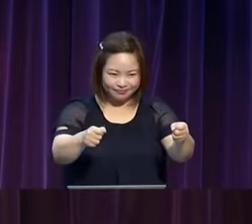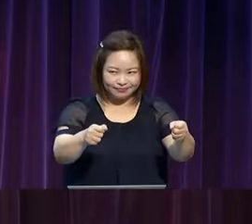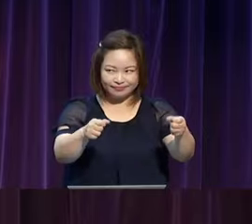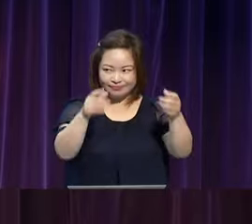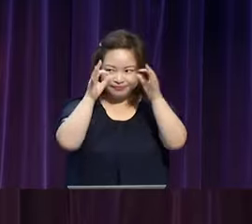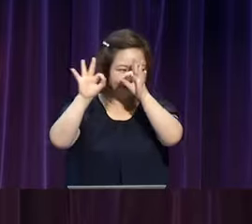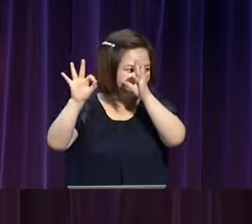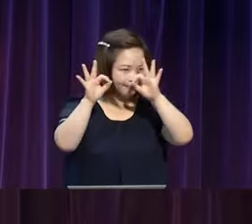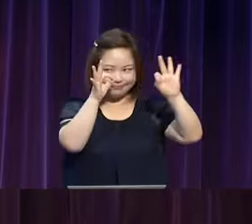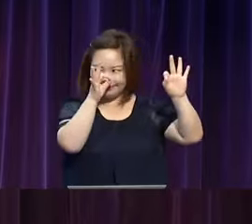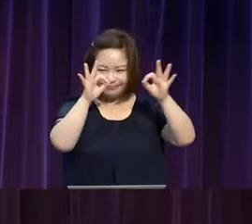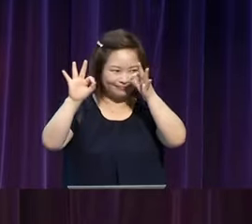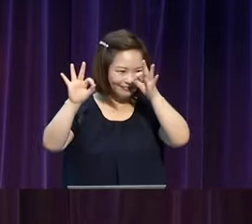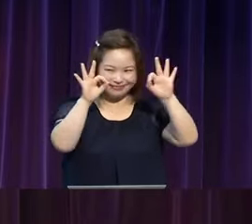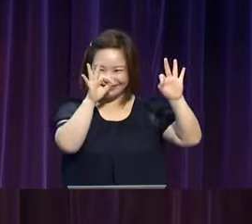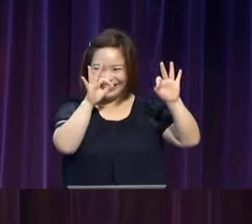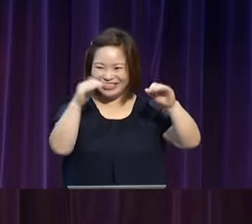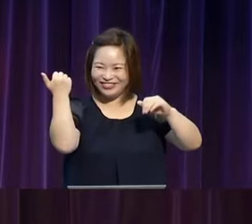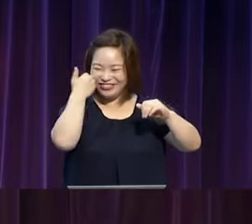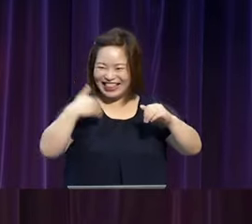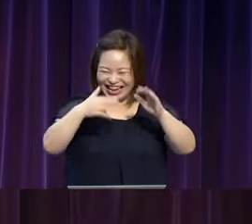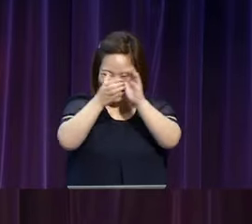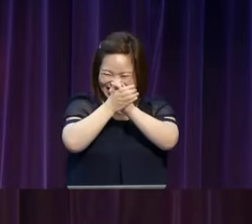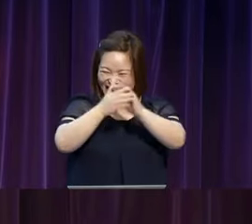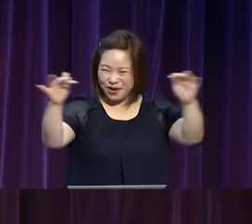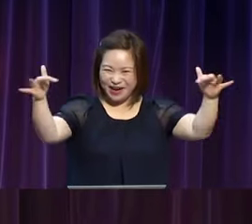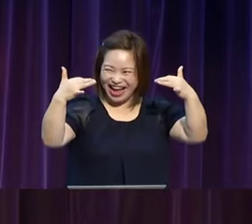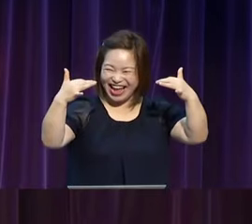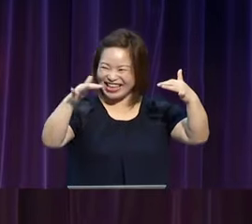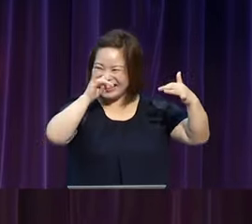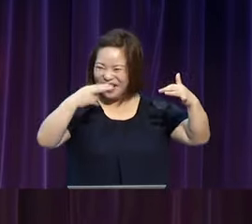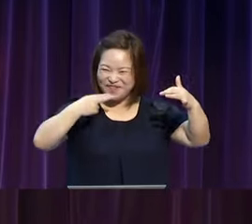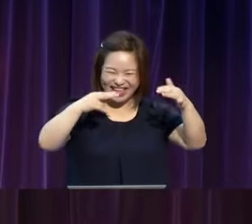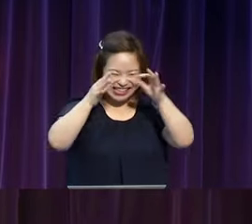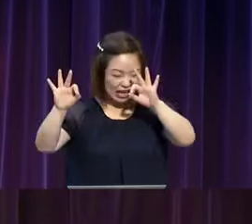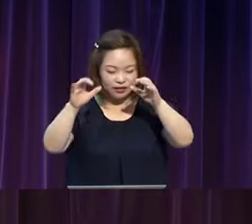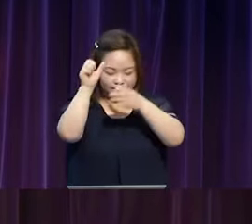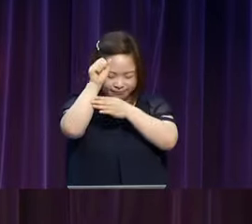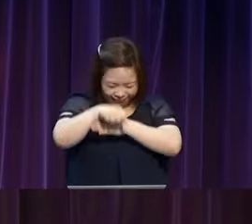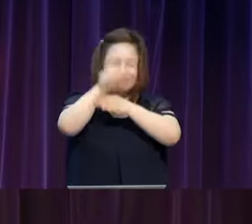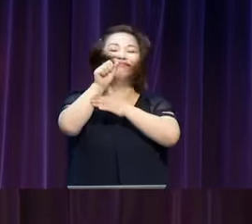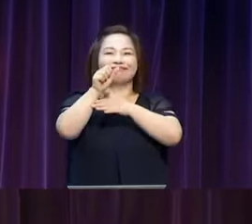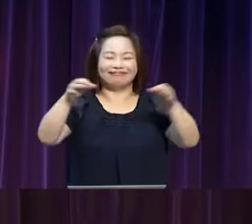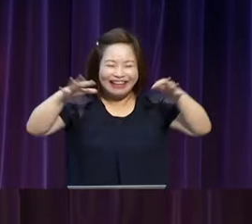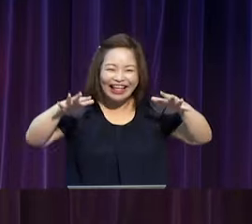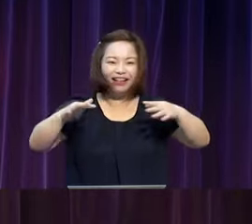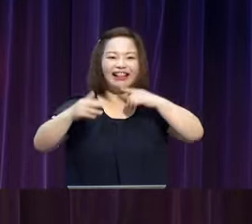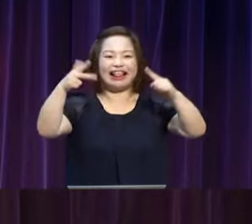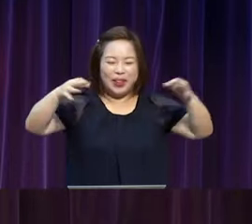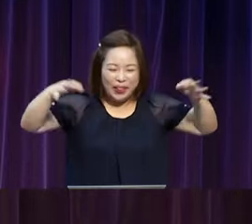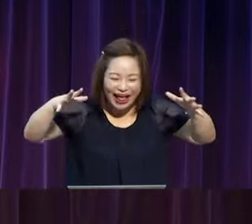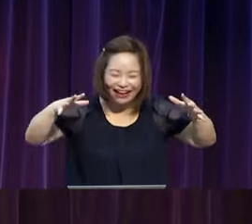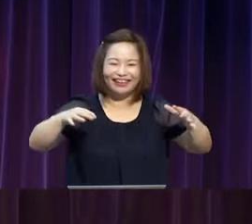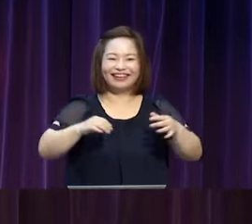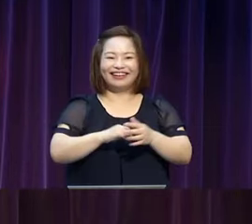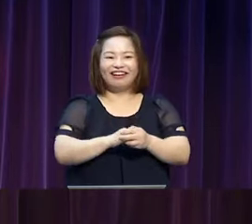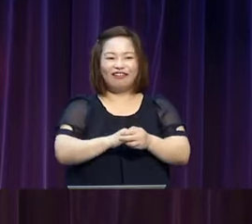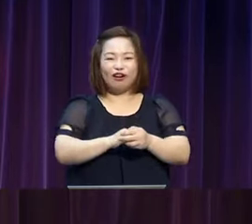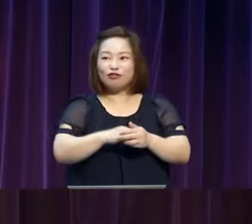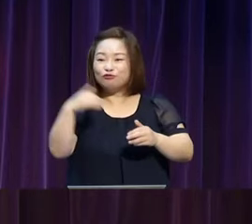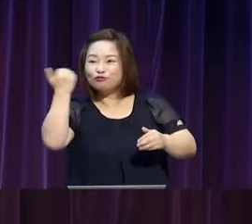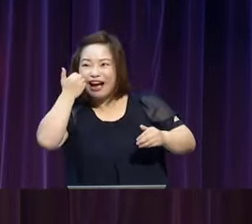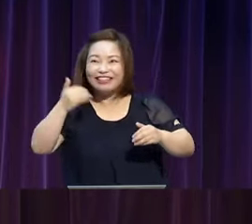좌우를 살폈다니까, 이렇게. 누가 나 안 쳐다보나 이렇게 보고 얼른 했어요. 그러니까 기도한 건지 안